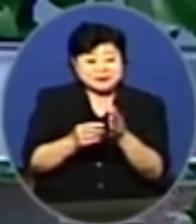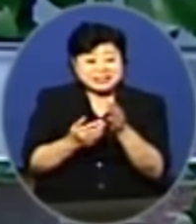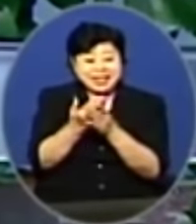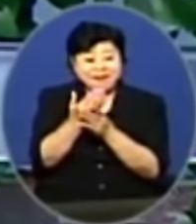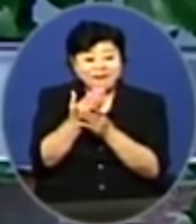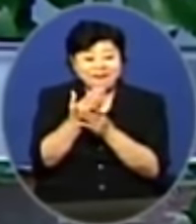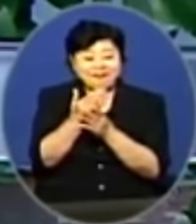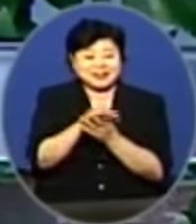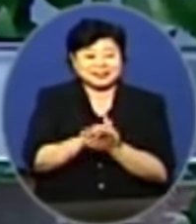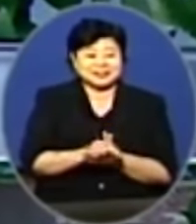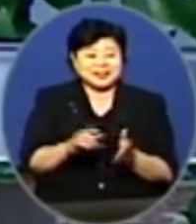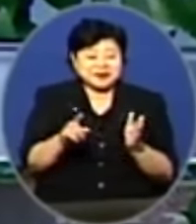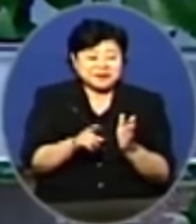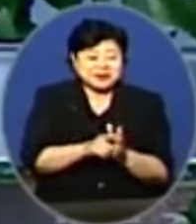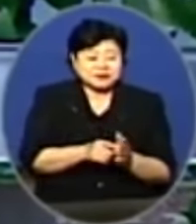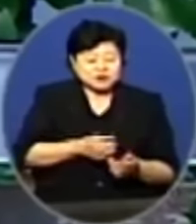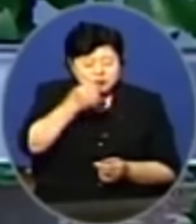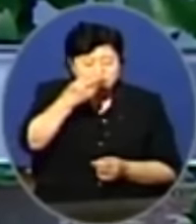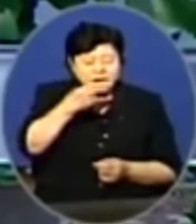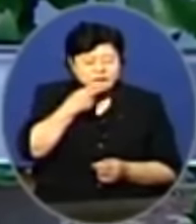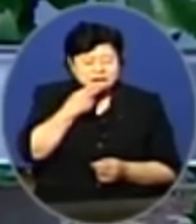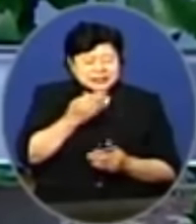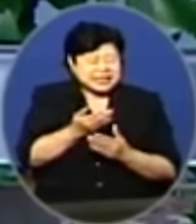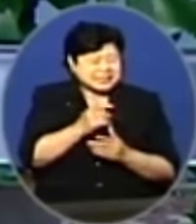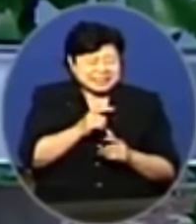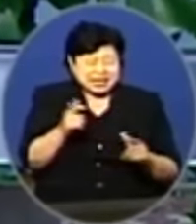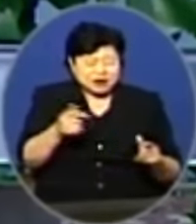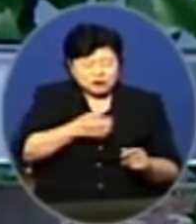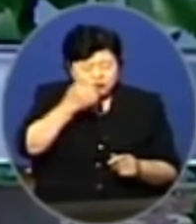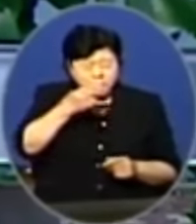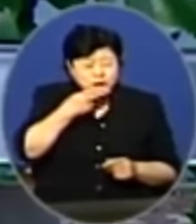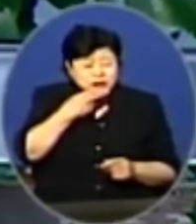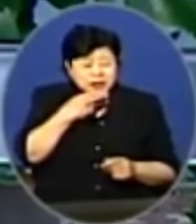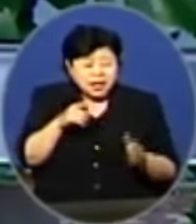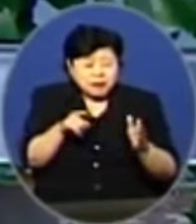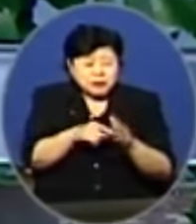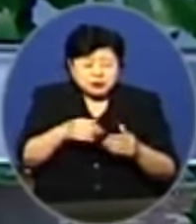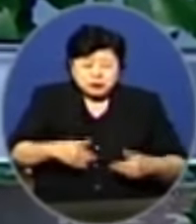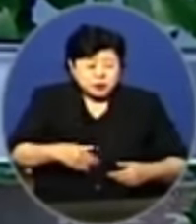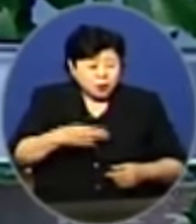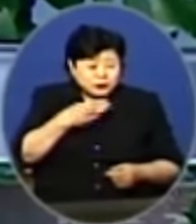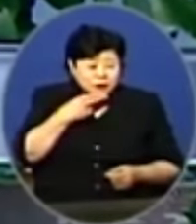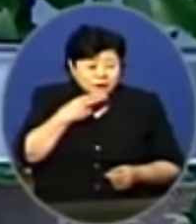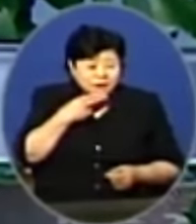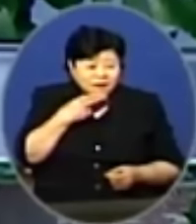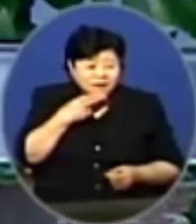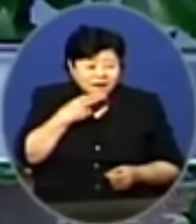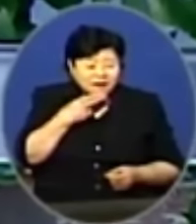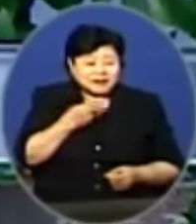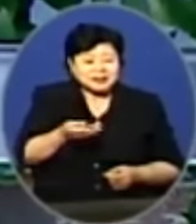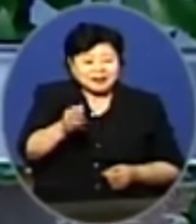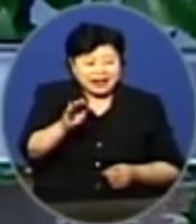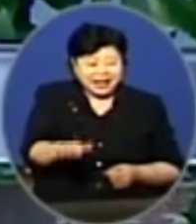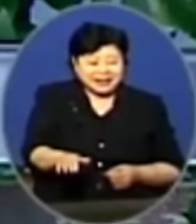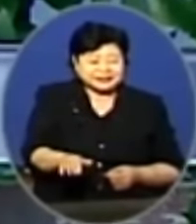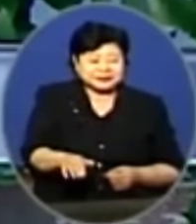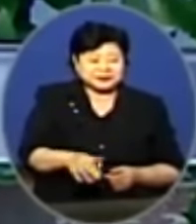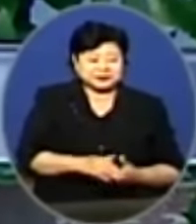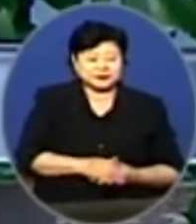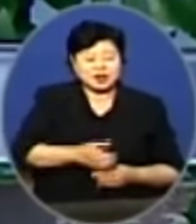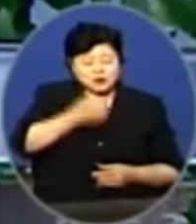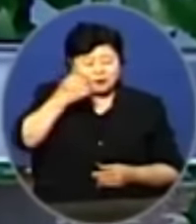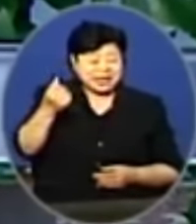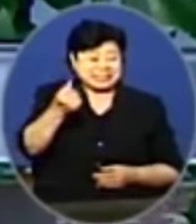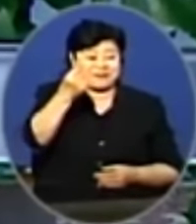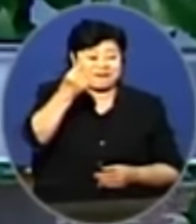생겨나요. 믿음이란 꿈이 없으면 생겨나지 않습니다. 꿈도 없는데 무슨 믿음이 필요합니까? 그러나